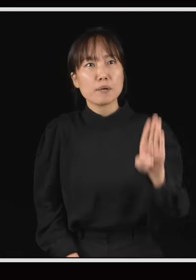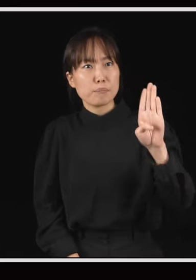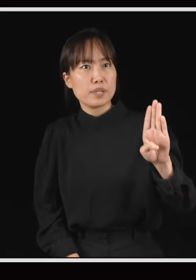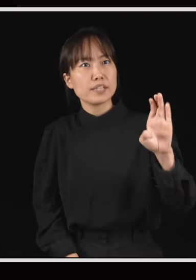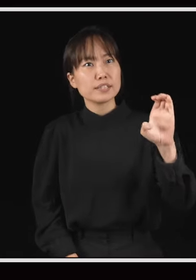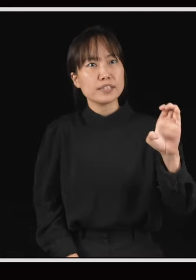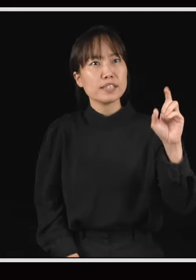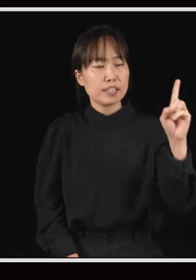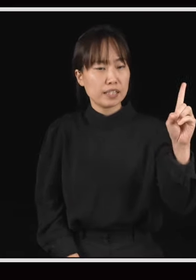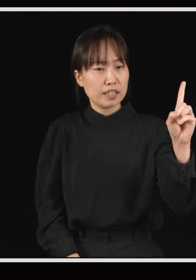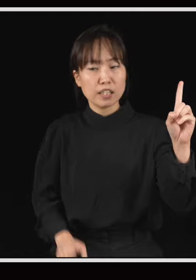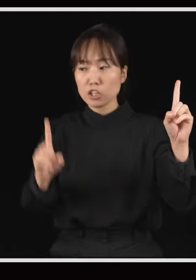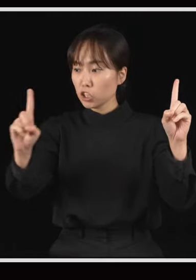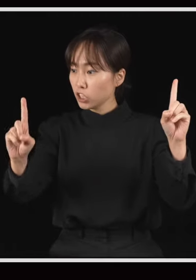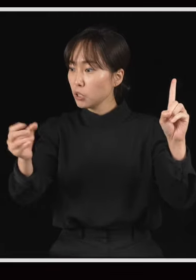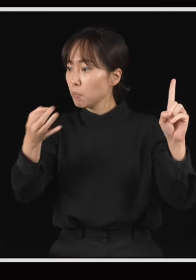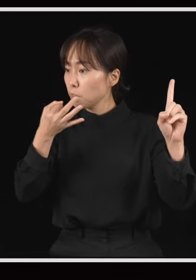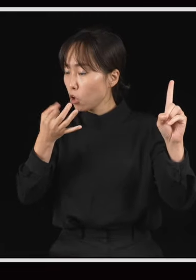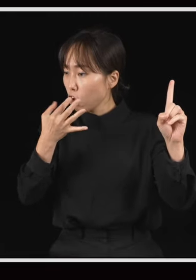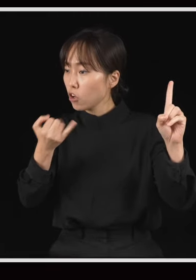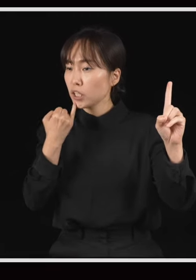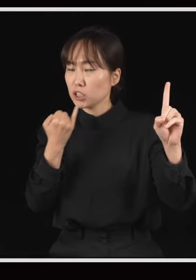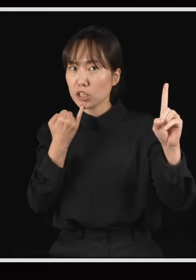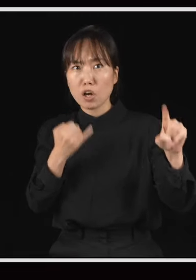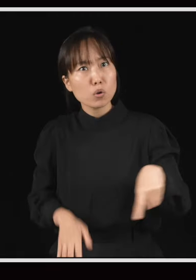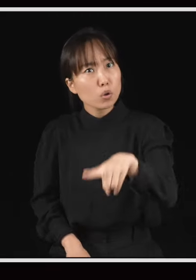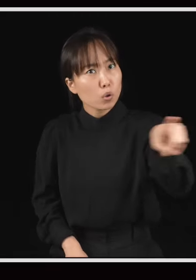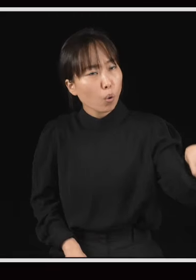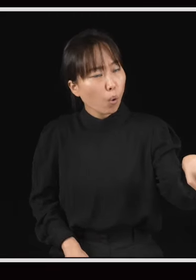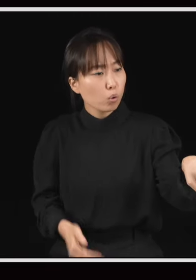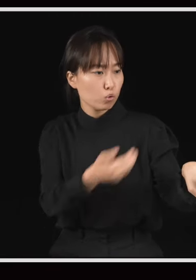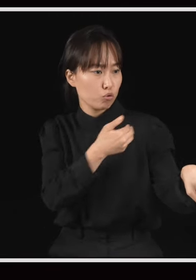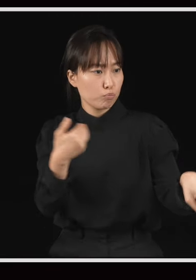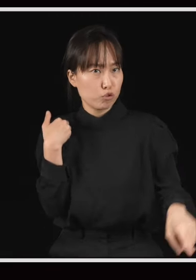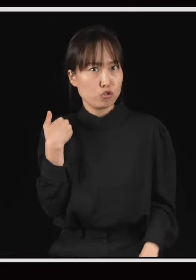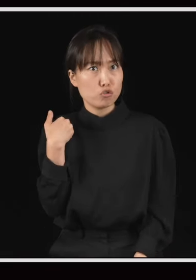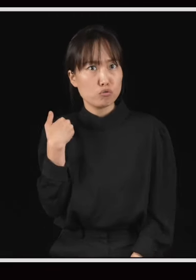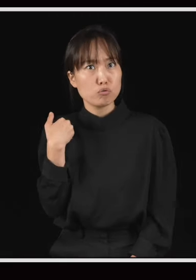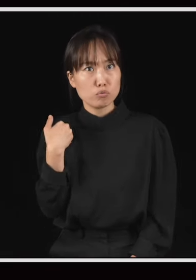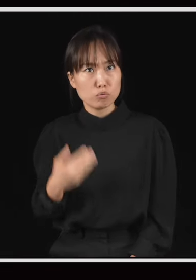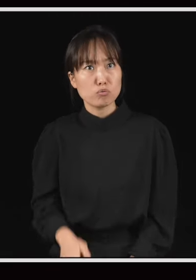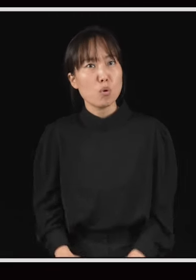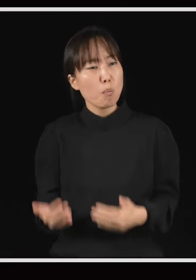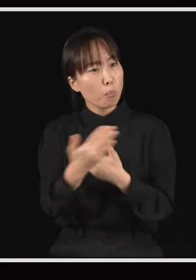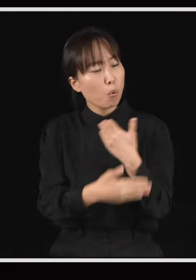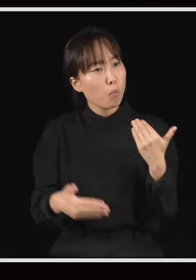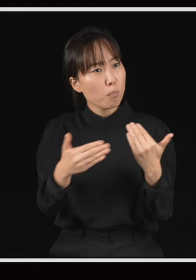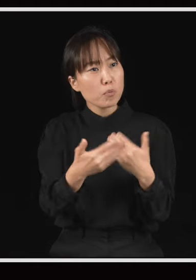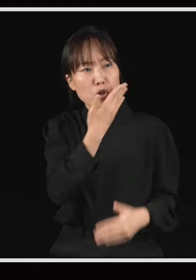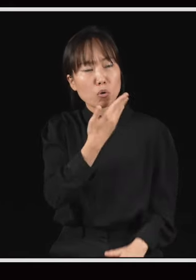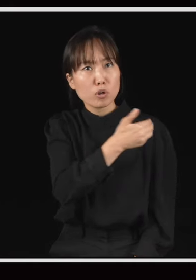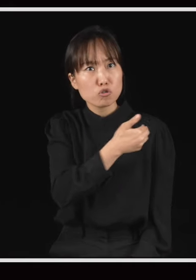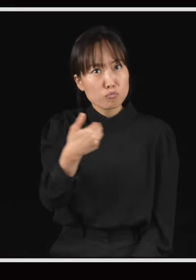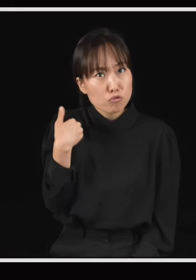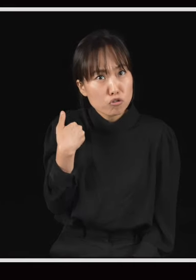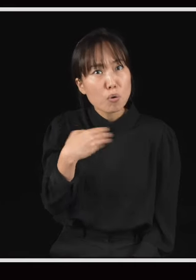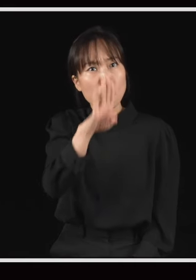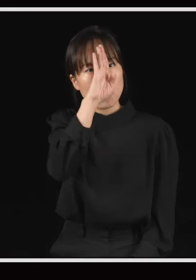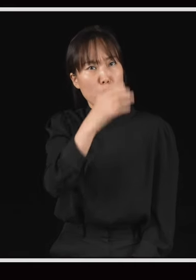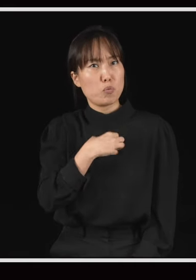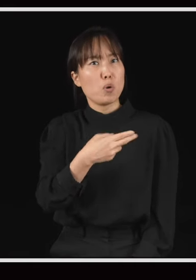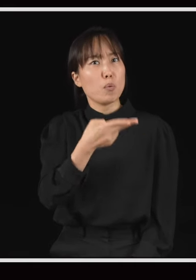C나 E나 D 빼고요. 이런 것들은 우리 몸에 이미 충분하게 있어요. 이미 충분하게 있는 거는 우리한테 병을 만들지